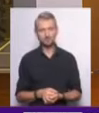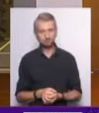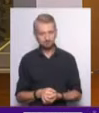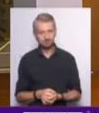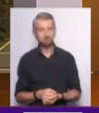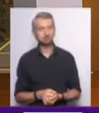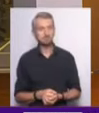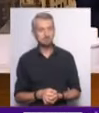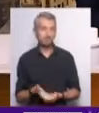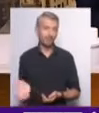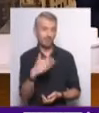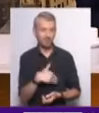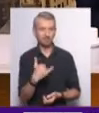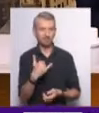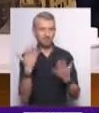Так, пішли сьогодні в кіно.